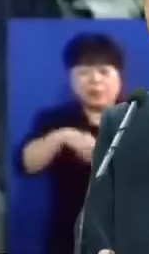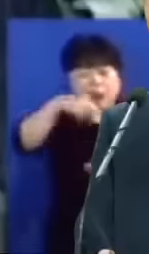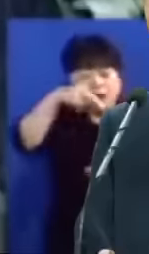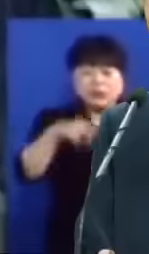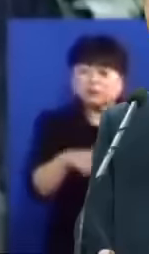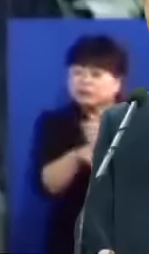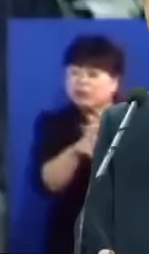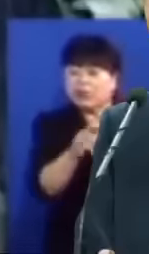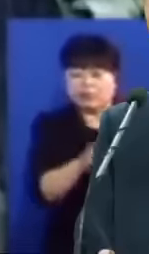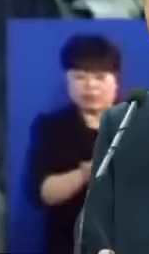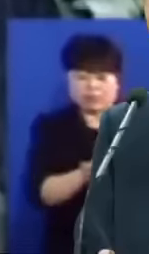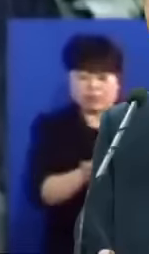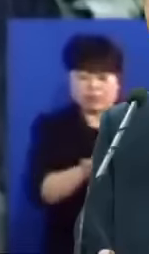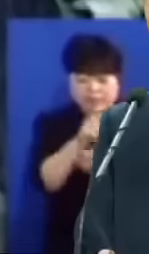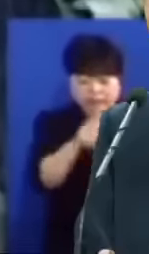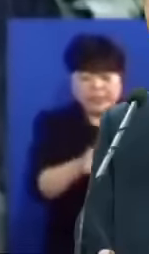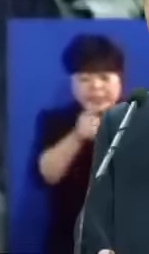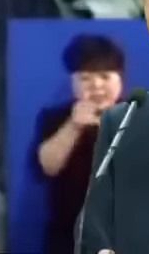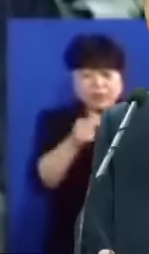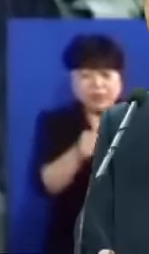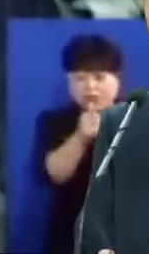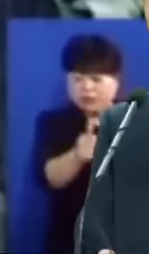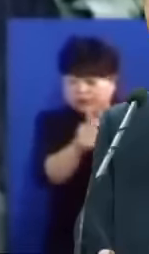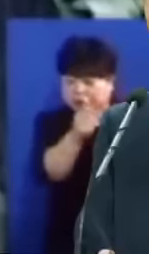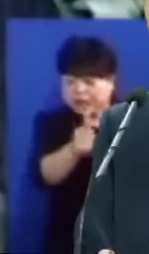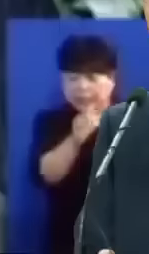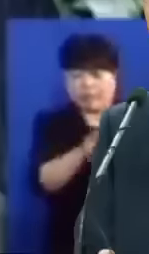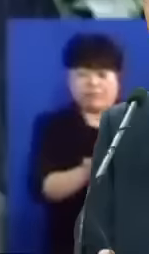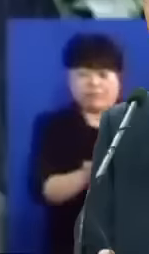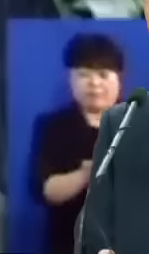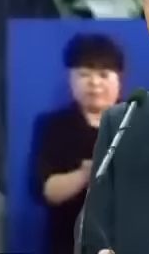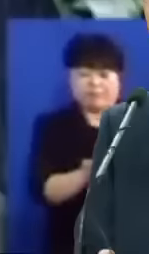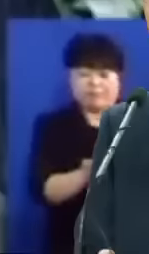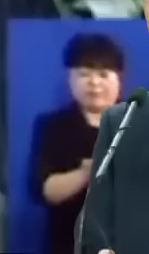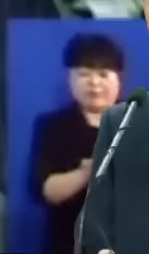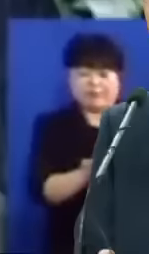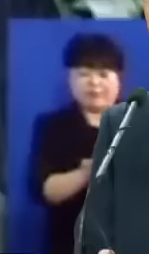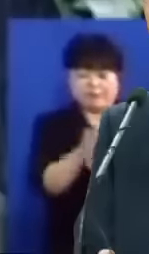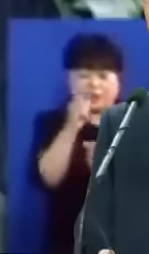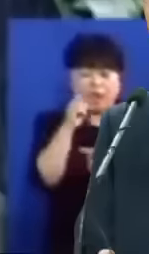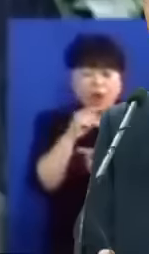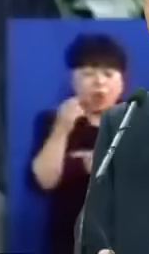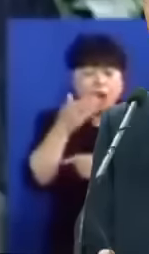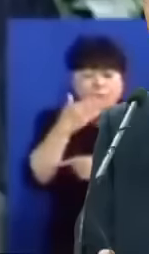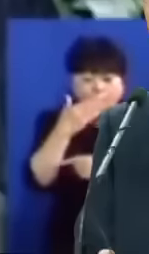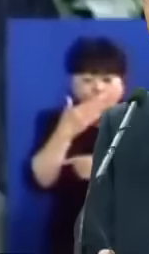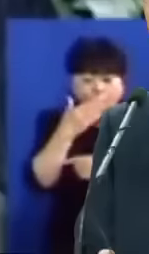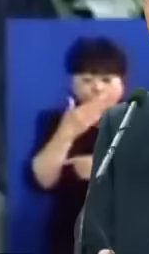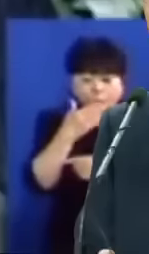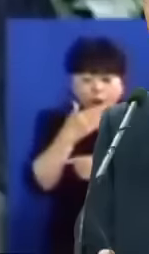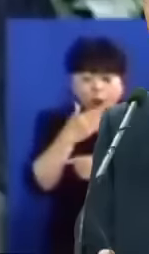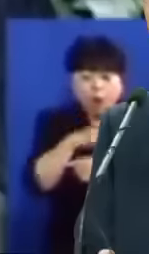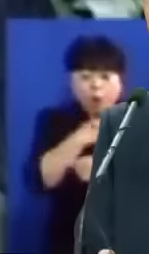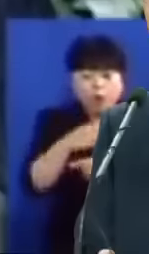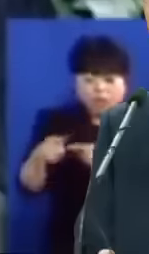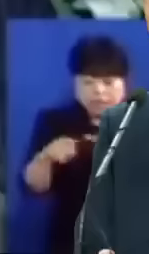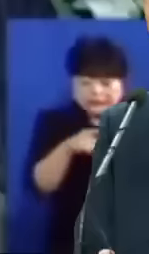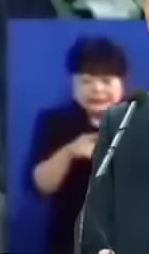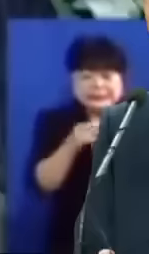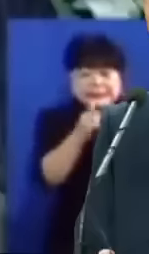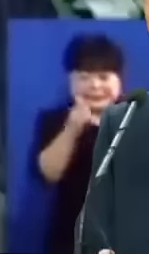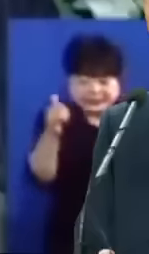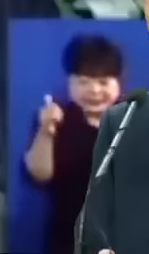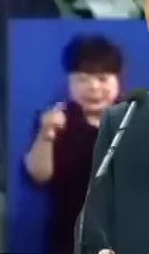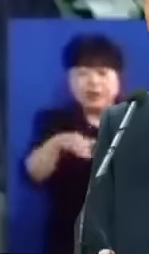빨가벗었다는 것은 하나님과 경쟁하려고 선악과를 따먹고 주권 행사를 하자